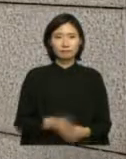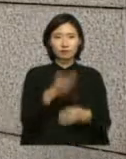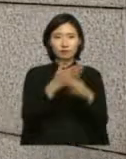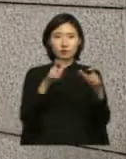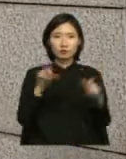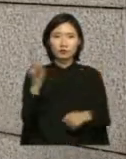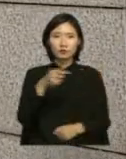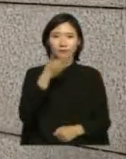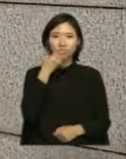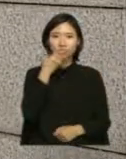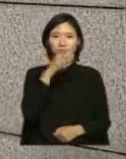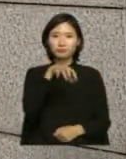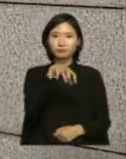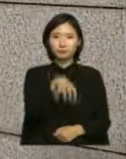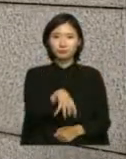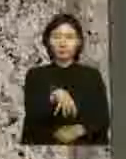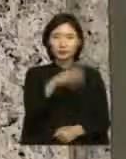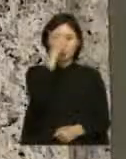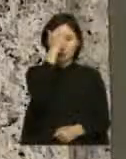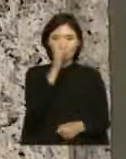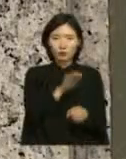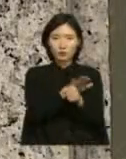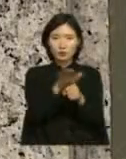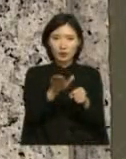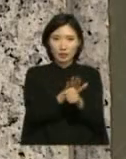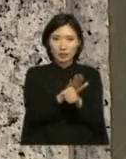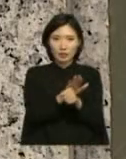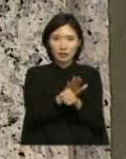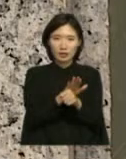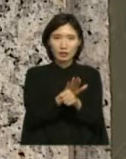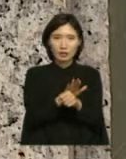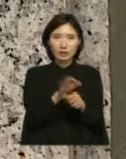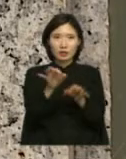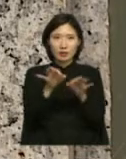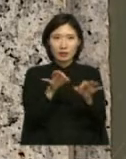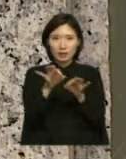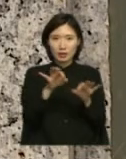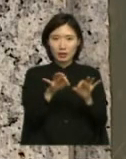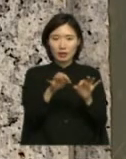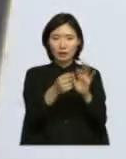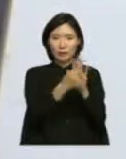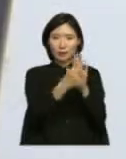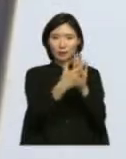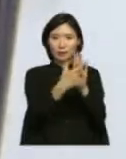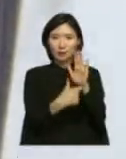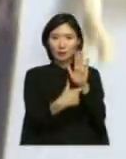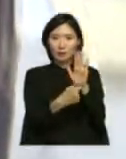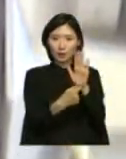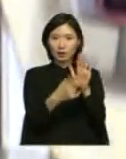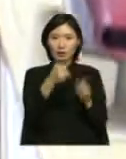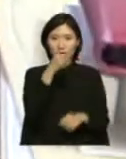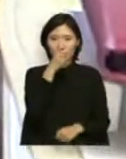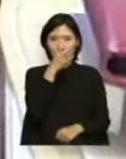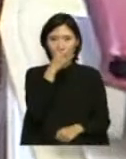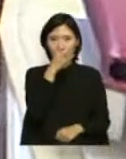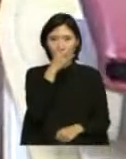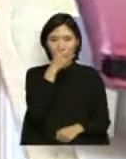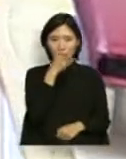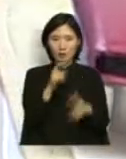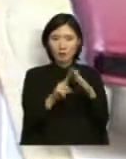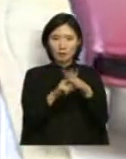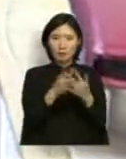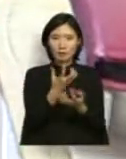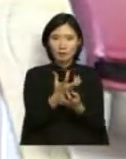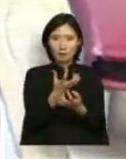중구의 한 음식점, 효사랑 가게라는 현판이 눈에 띕니다. 가게 주인인 이수자 씨는 따끈한 추어탕으로